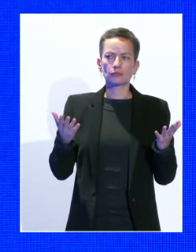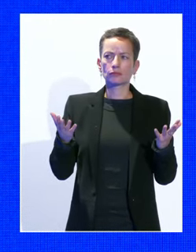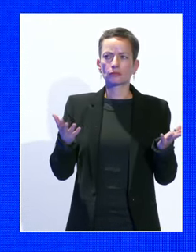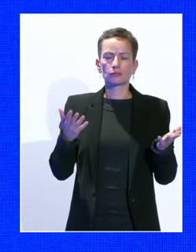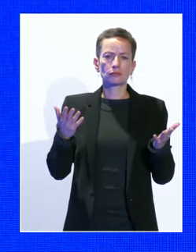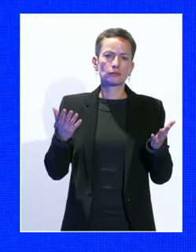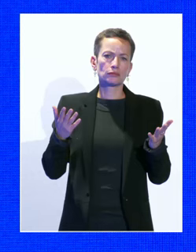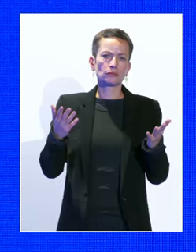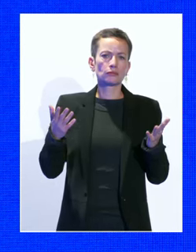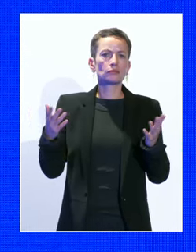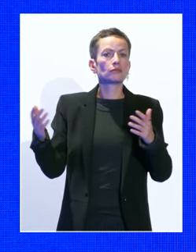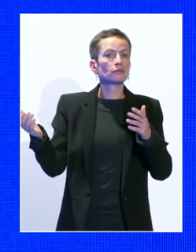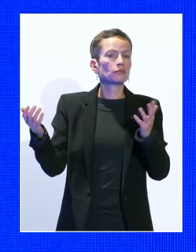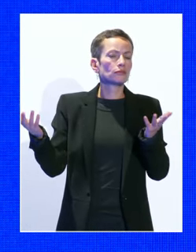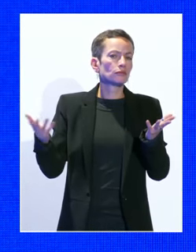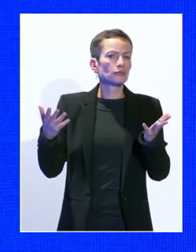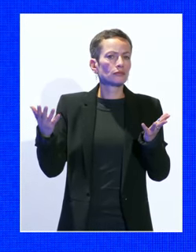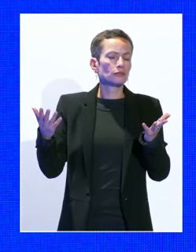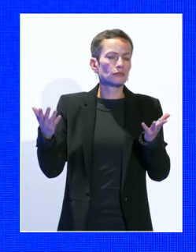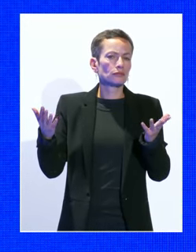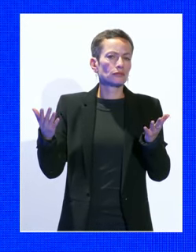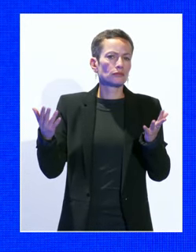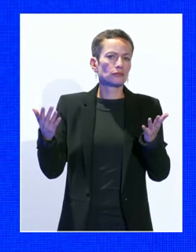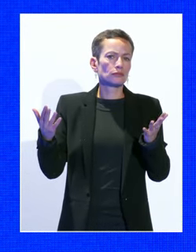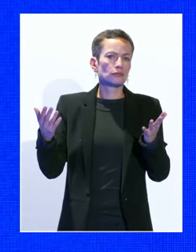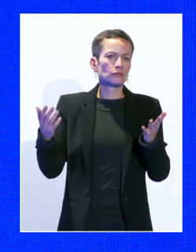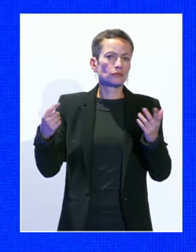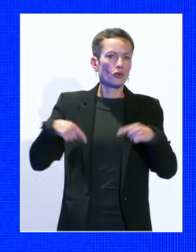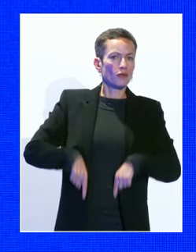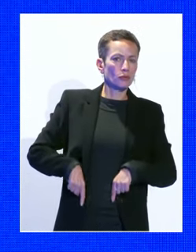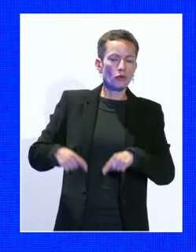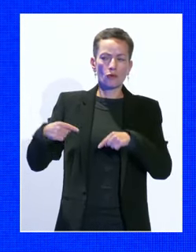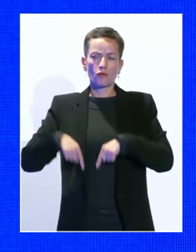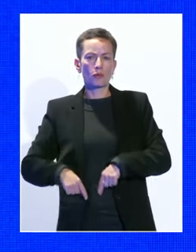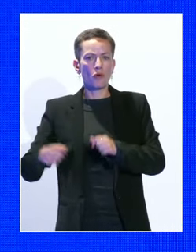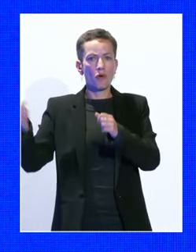l'abrogation d'accords entre gouvernements.